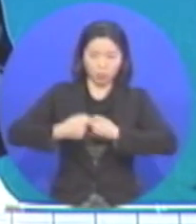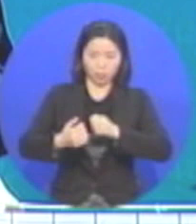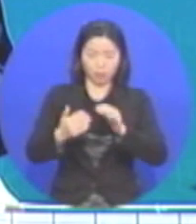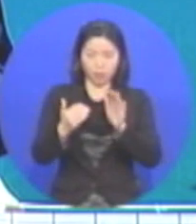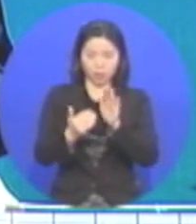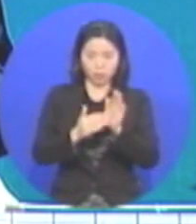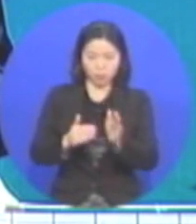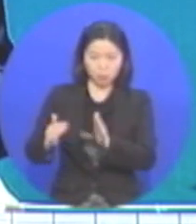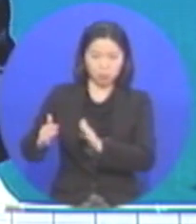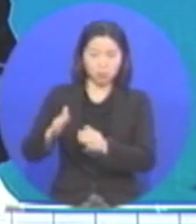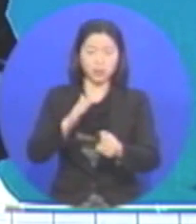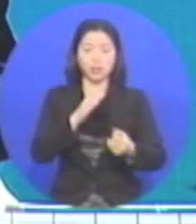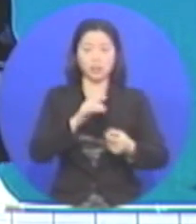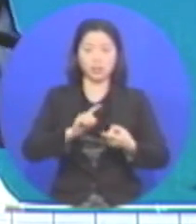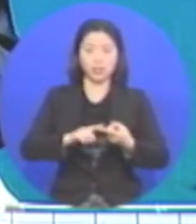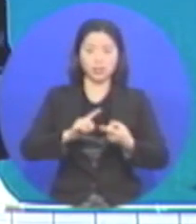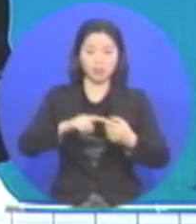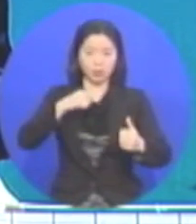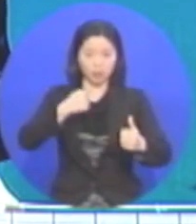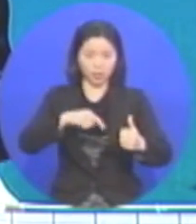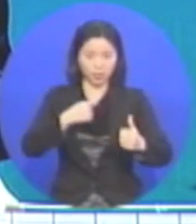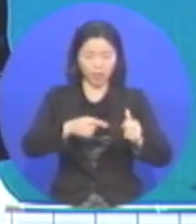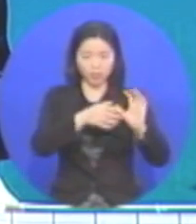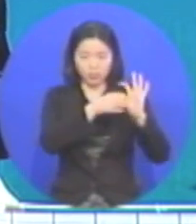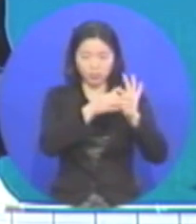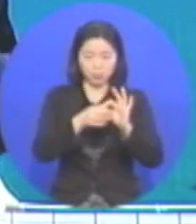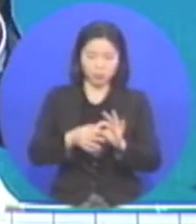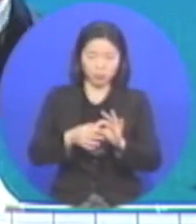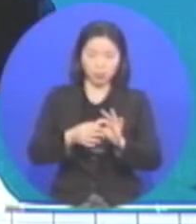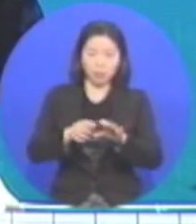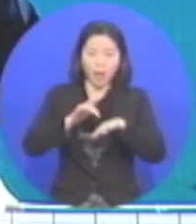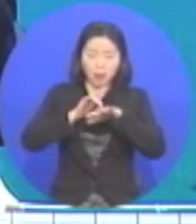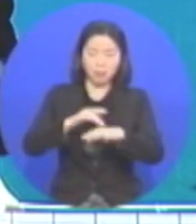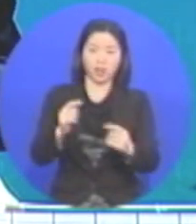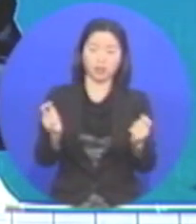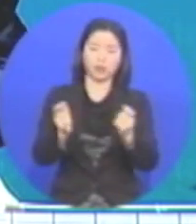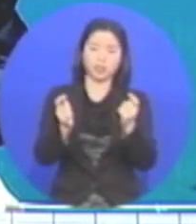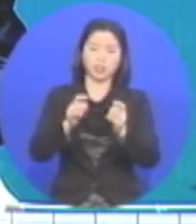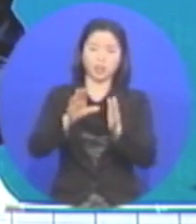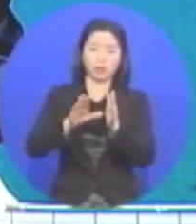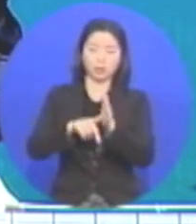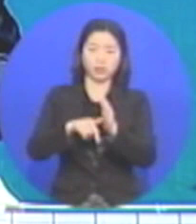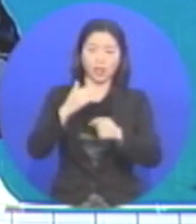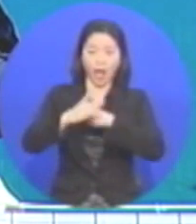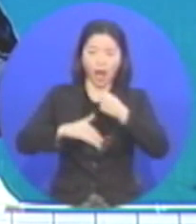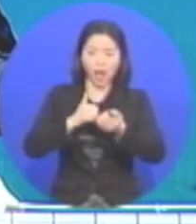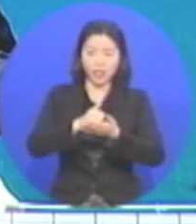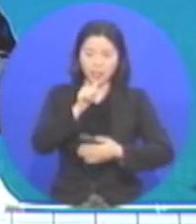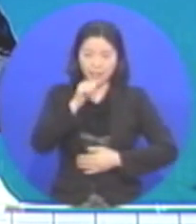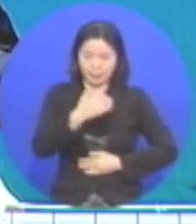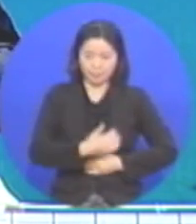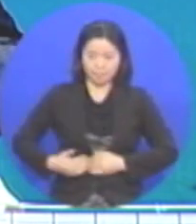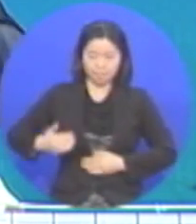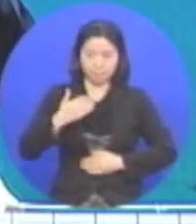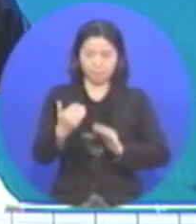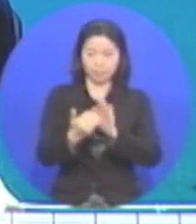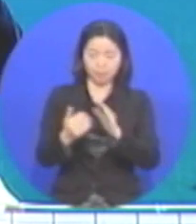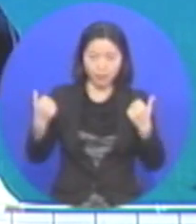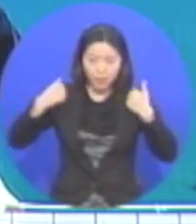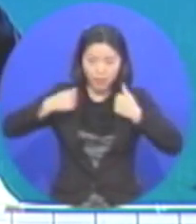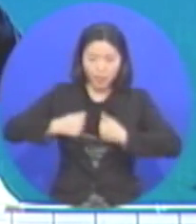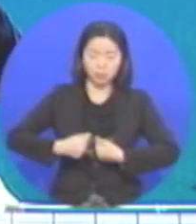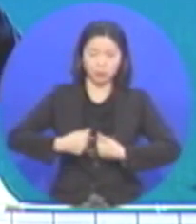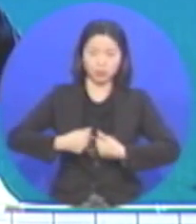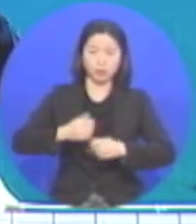10에서 우리가 마귀와 싸울 때 하나님의 전신갑주를 입으라 고 하면서 그 중에 하나가